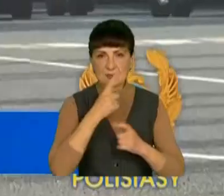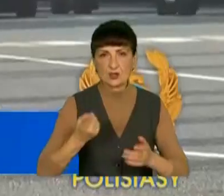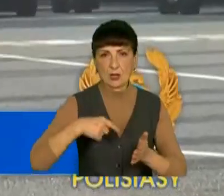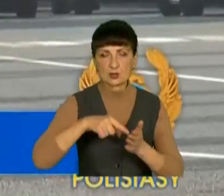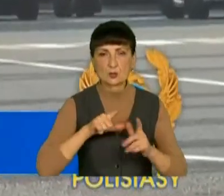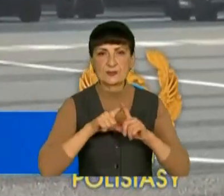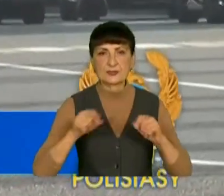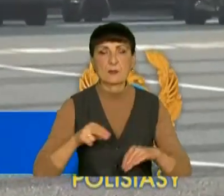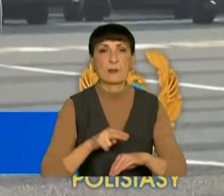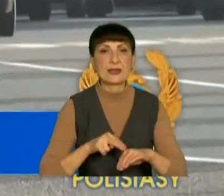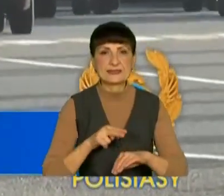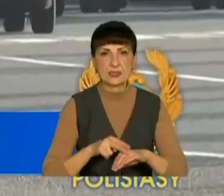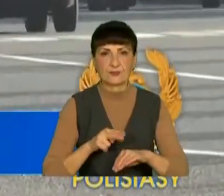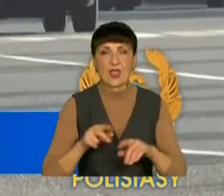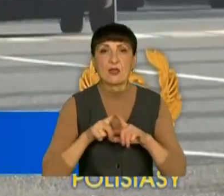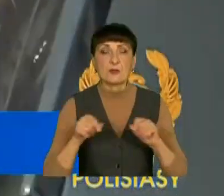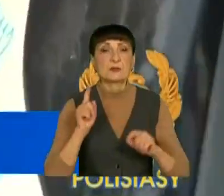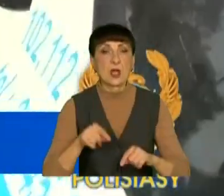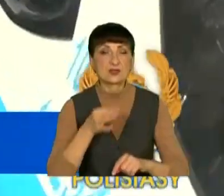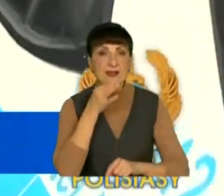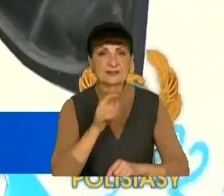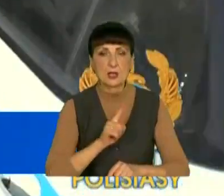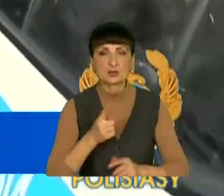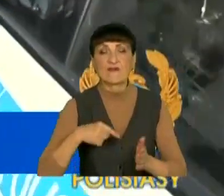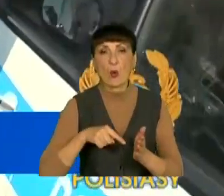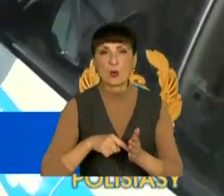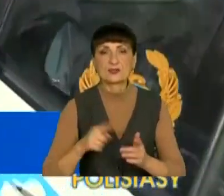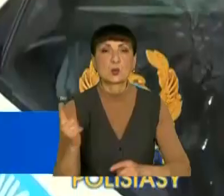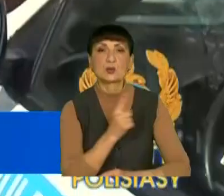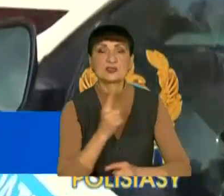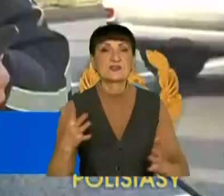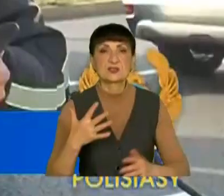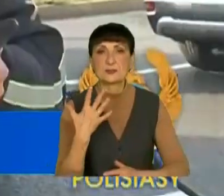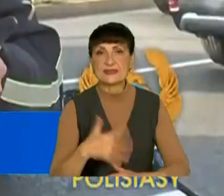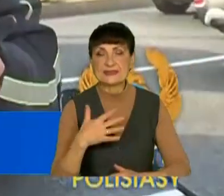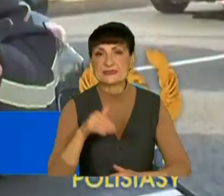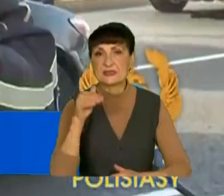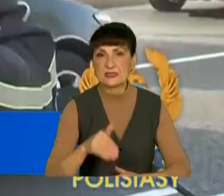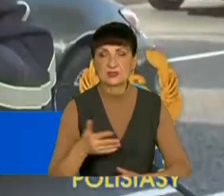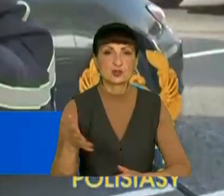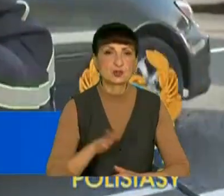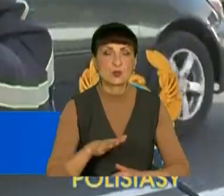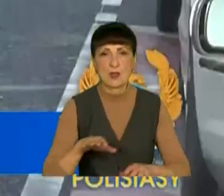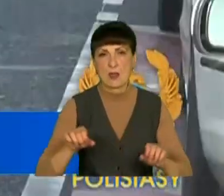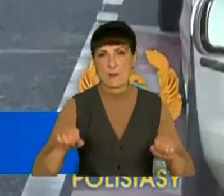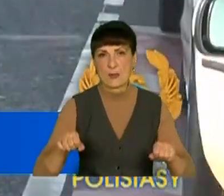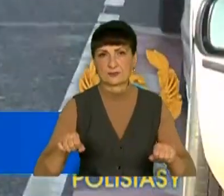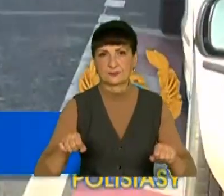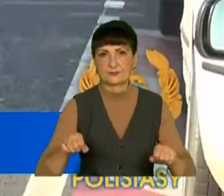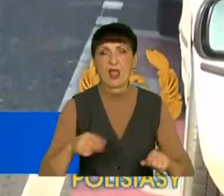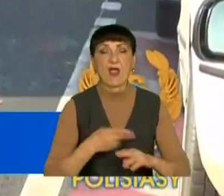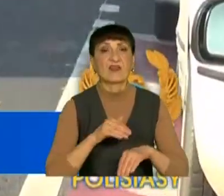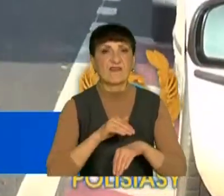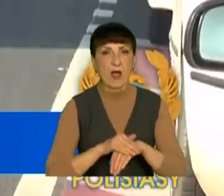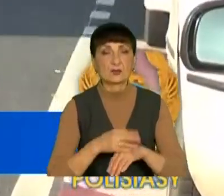городском департаменте полиции. В ведомстве также отметили, что в городе курсирует свыше 50 тысяч единиц двухколесного транспорта. Этот